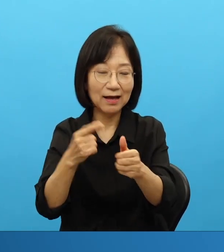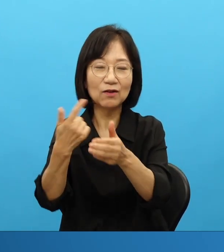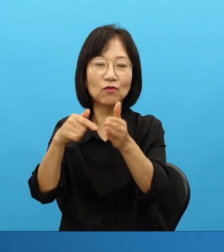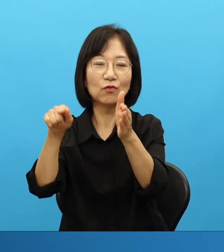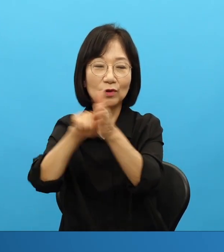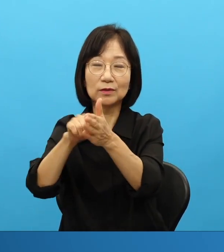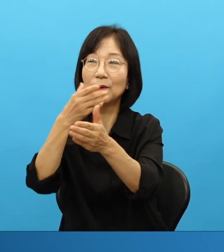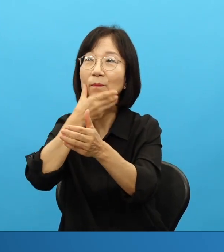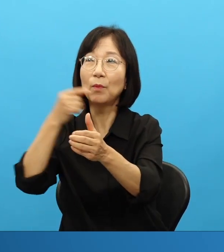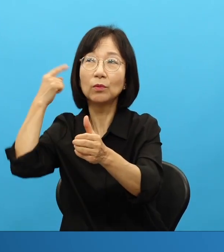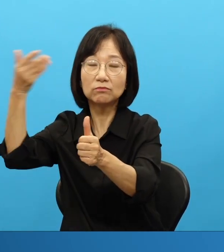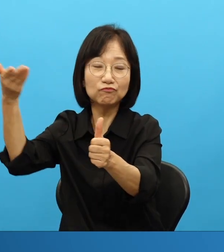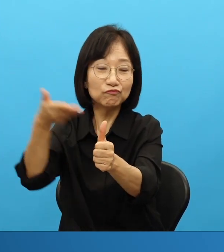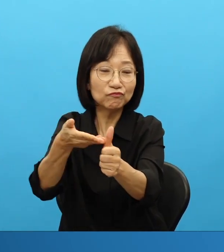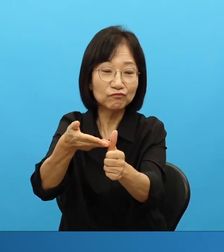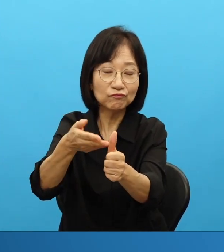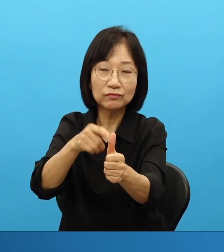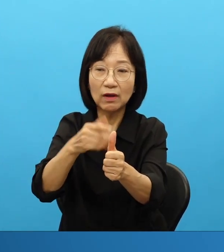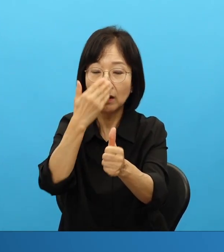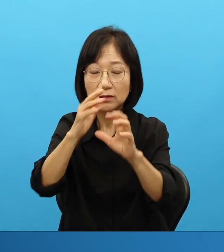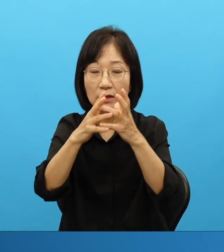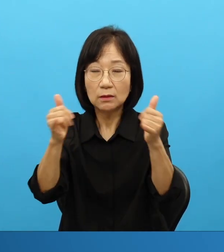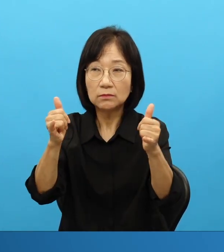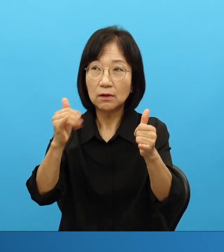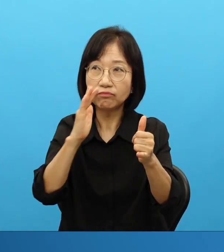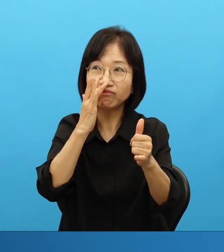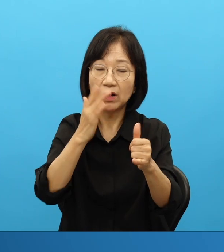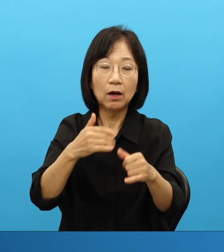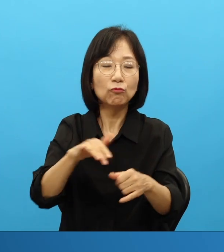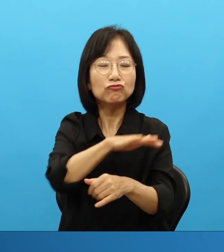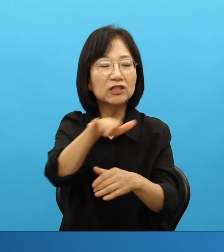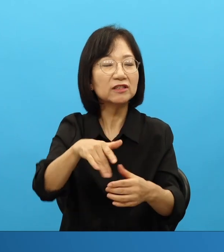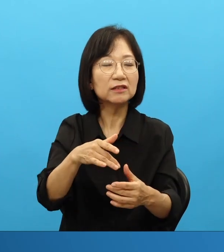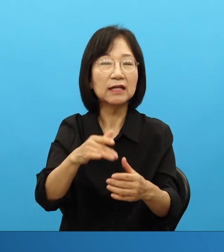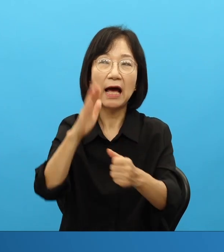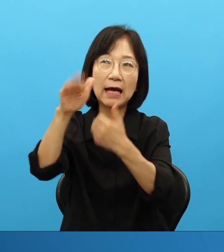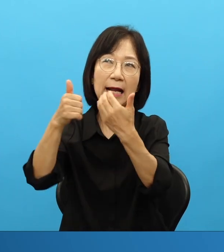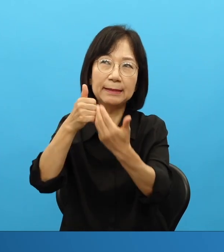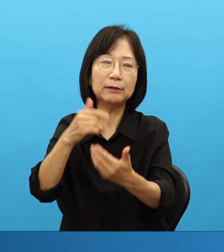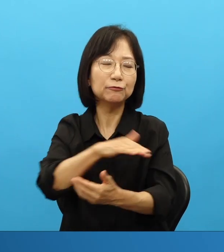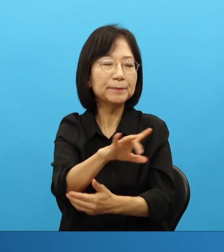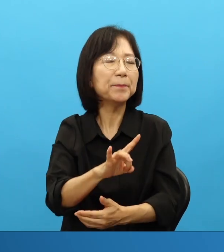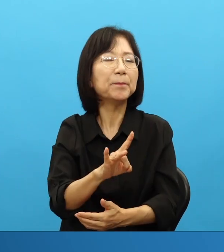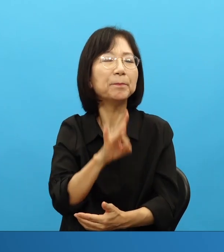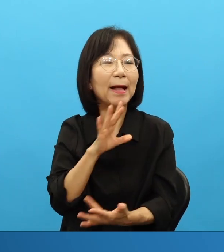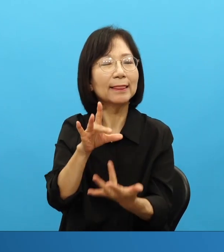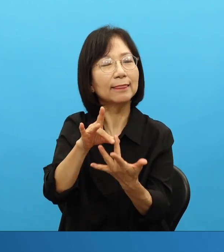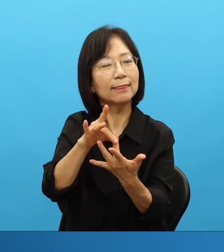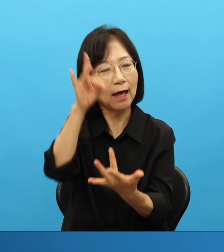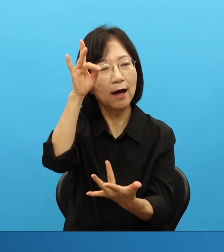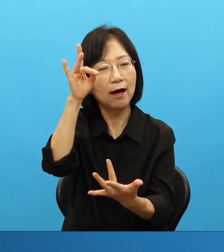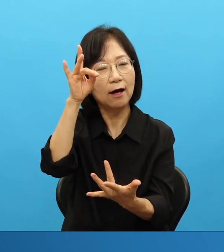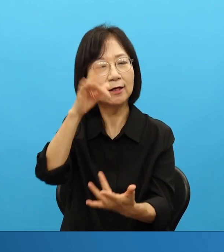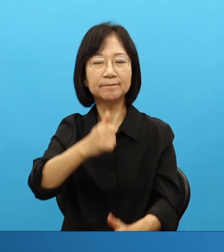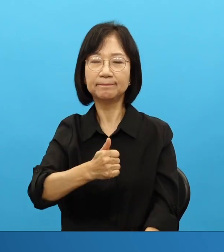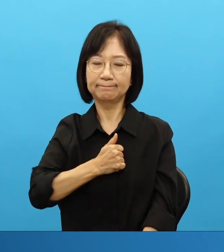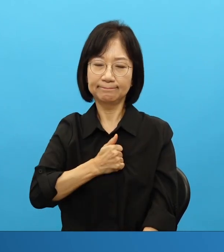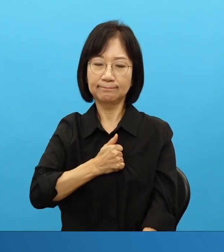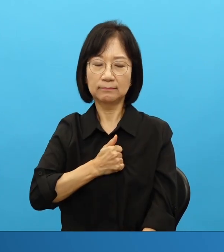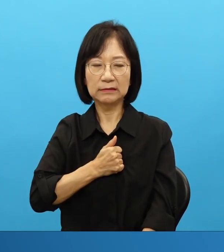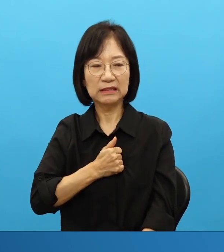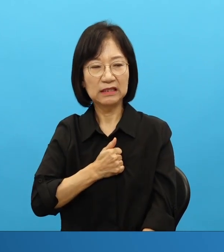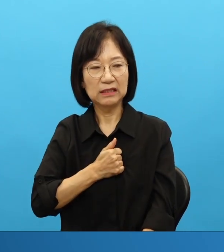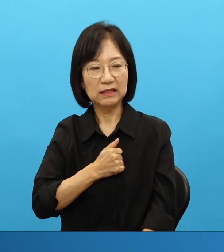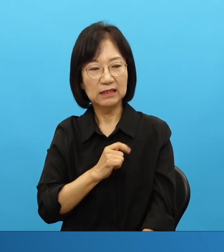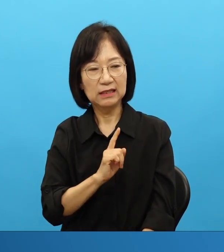to do world evangelization, but they called themselves God's chosen elite 맞아 죽어야 돼요. and God's chosen elect. They should have been